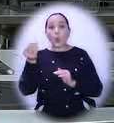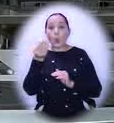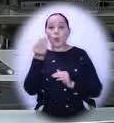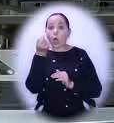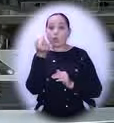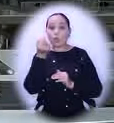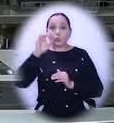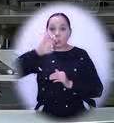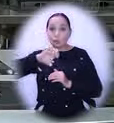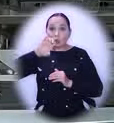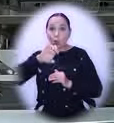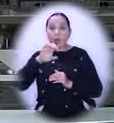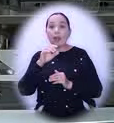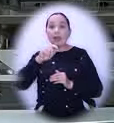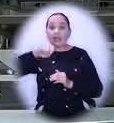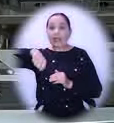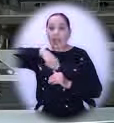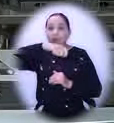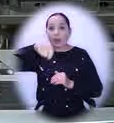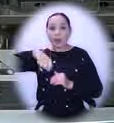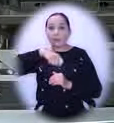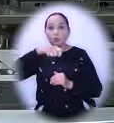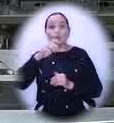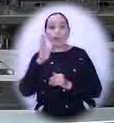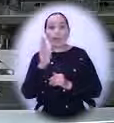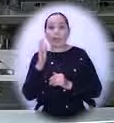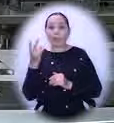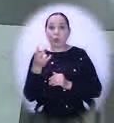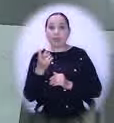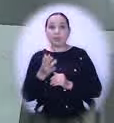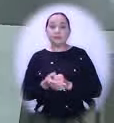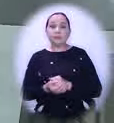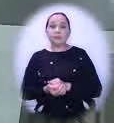oz-ozdan solib kavlab turishimiz kerak bo'ladi.